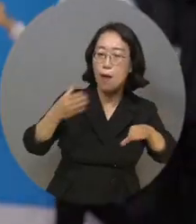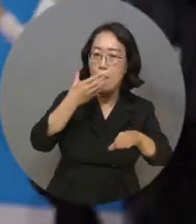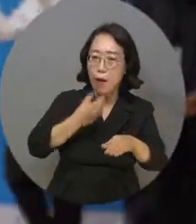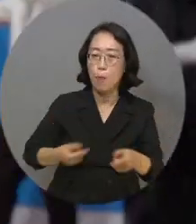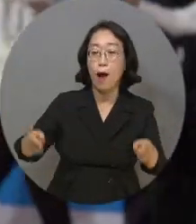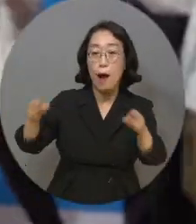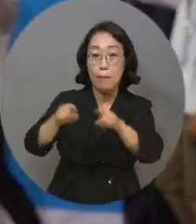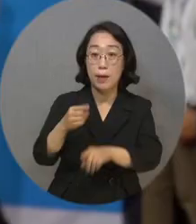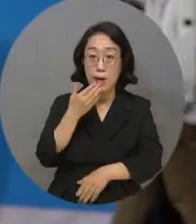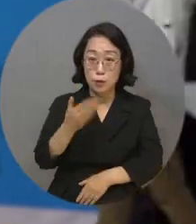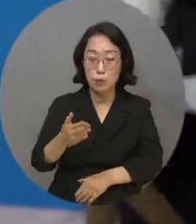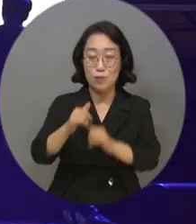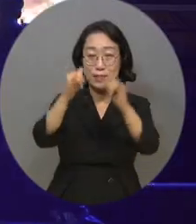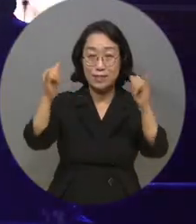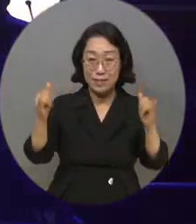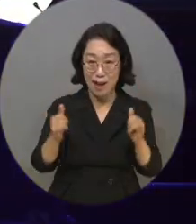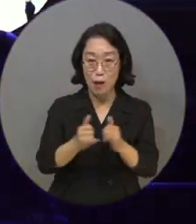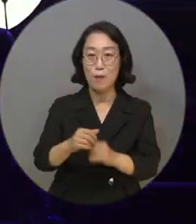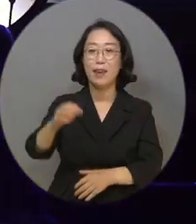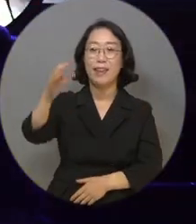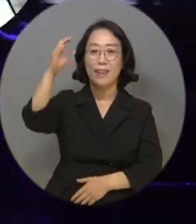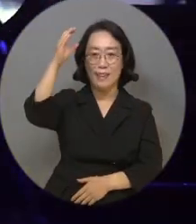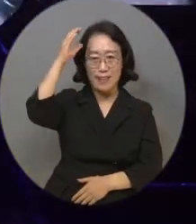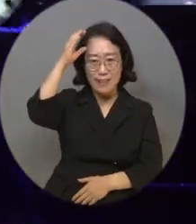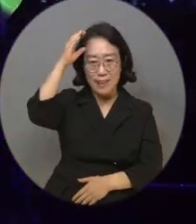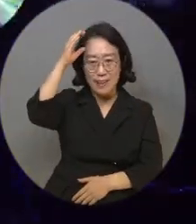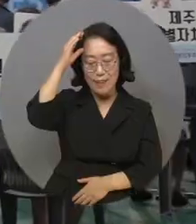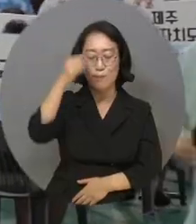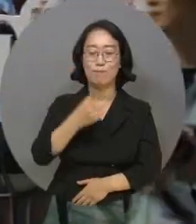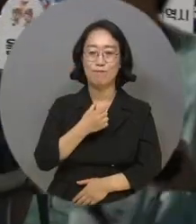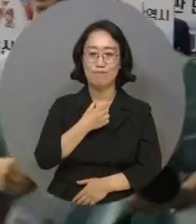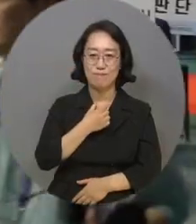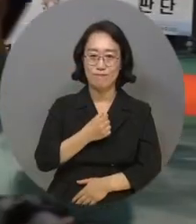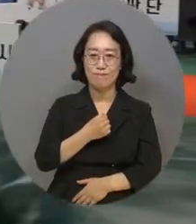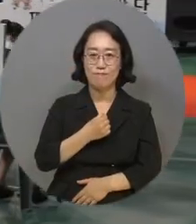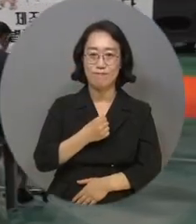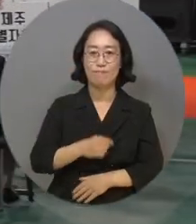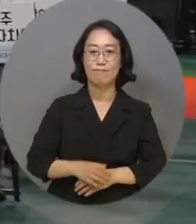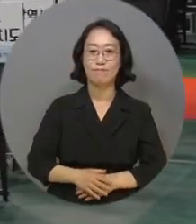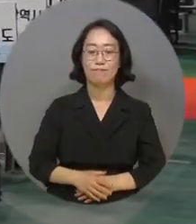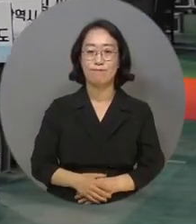누리는 사회가 될 수 있도록 기대해봅니다. 복지TV 전북방송 김영재입니다.